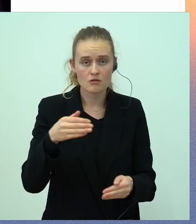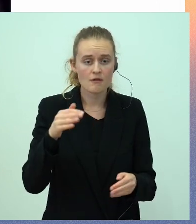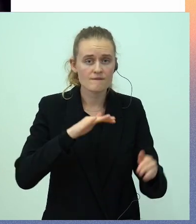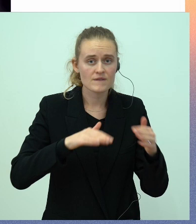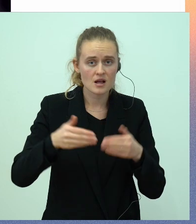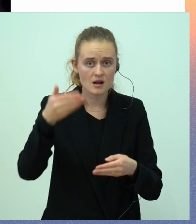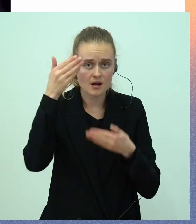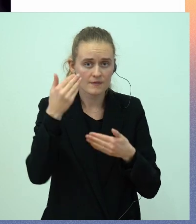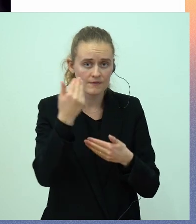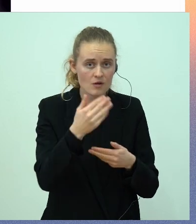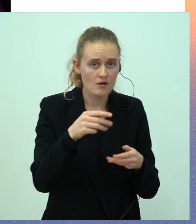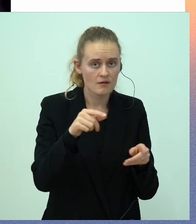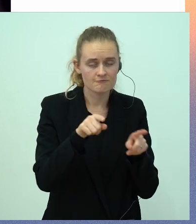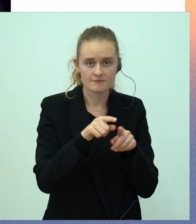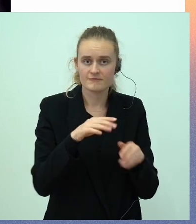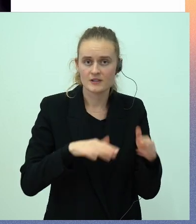veiklą.